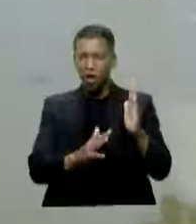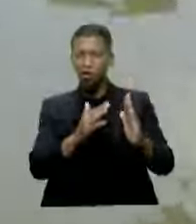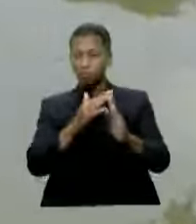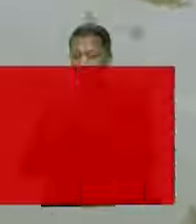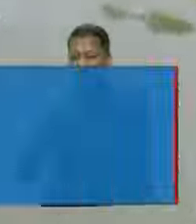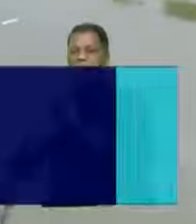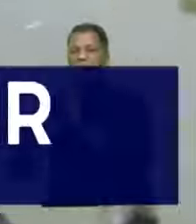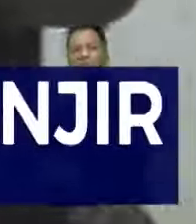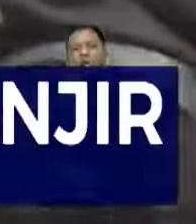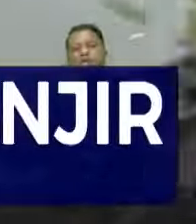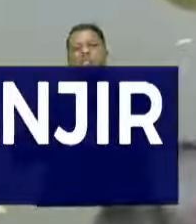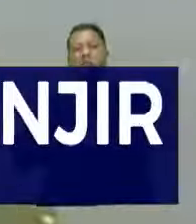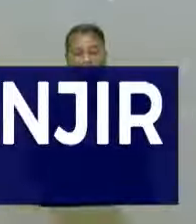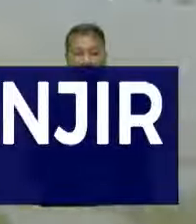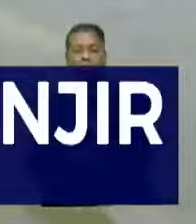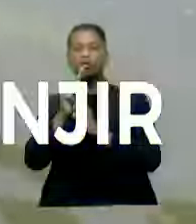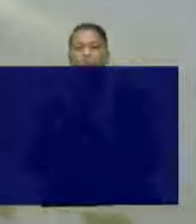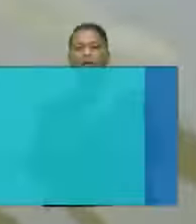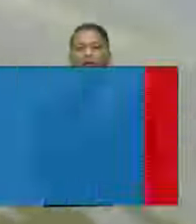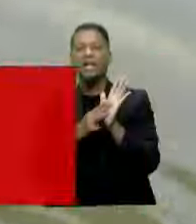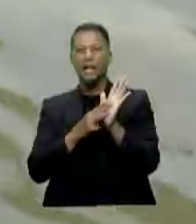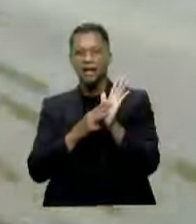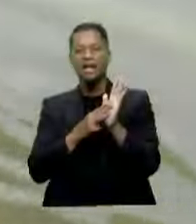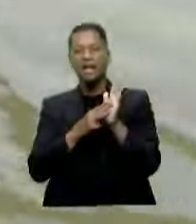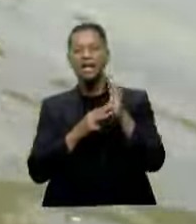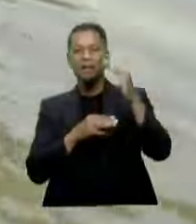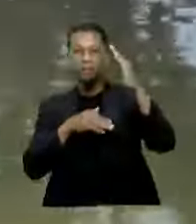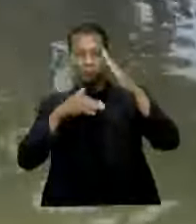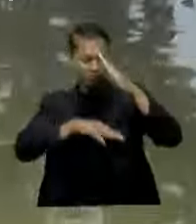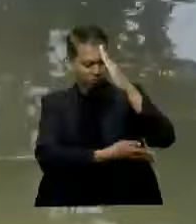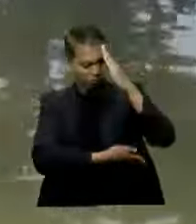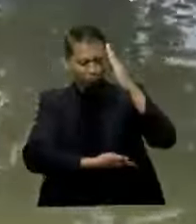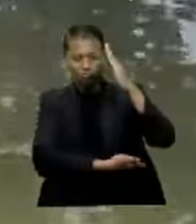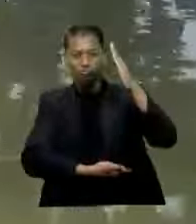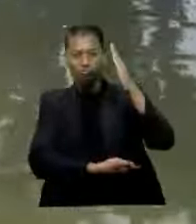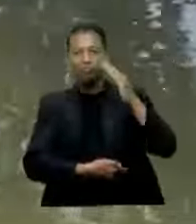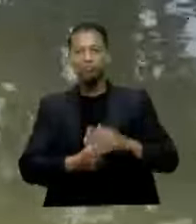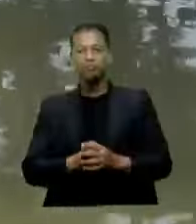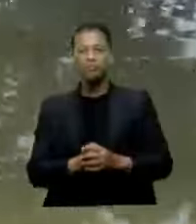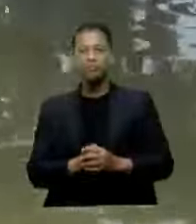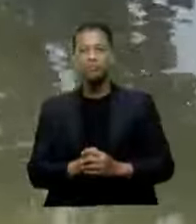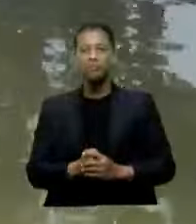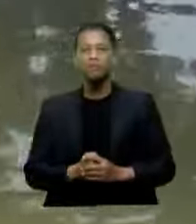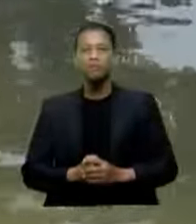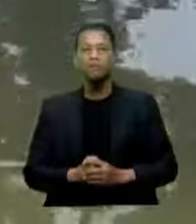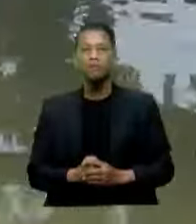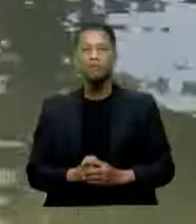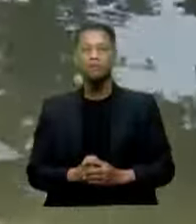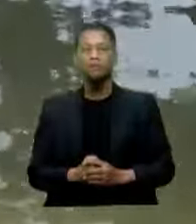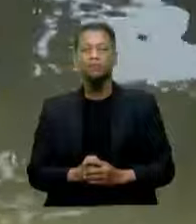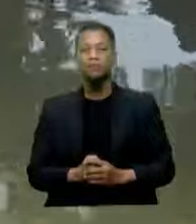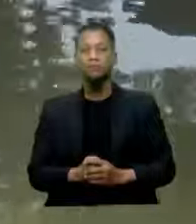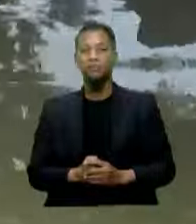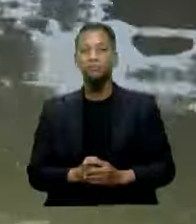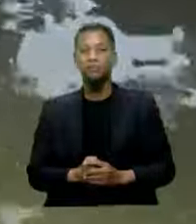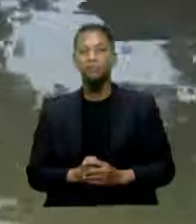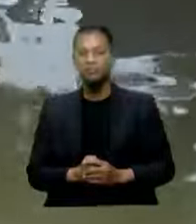atau setinggi pinggang orang dewasa dari Demak Jawa Tengah sukmawijaya